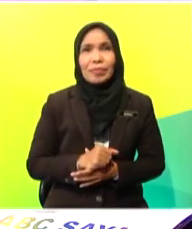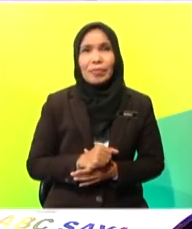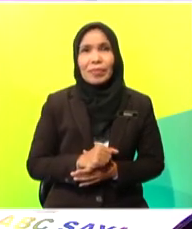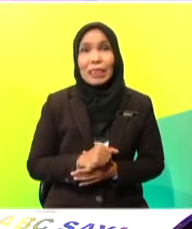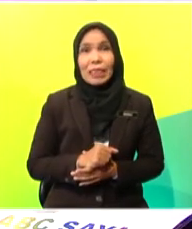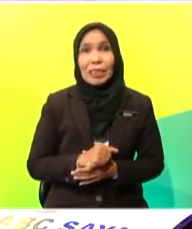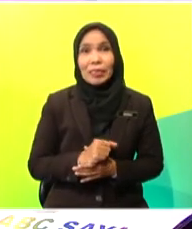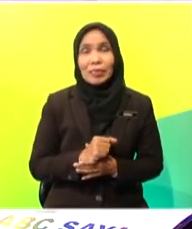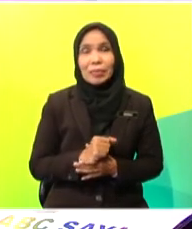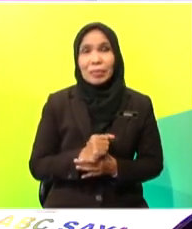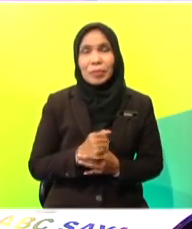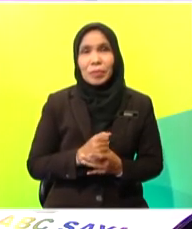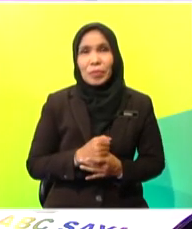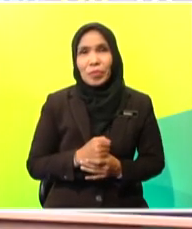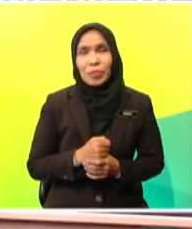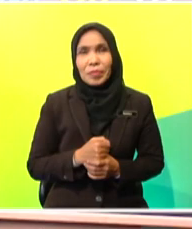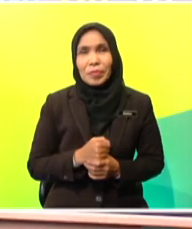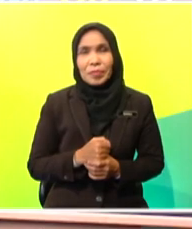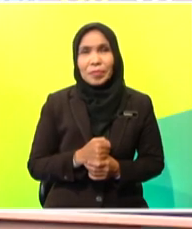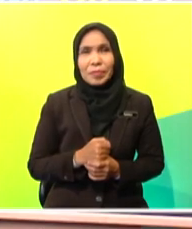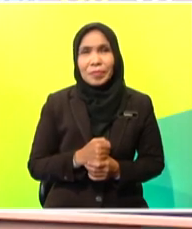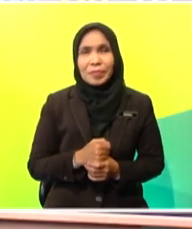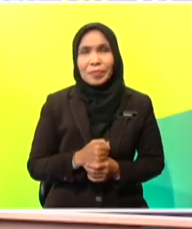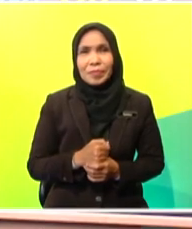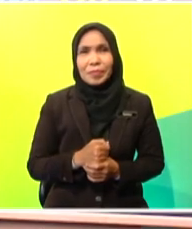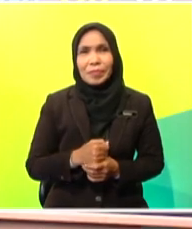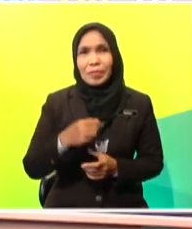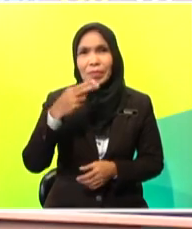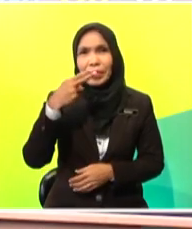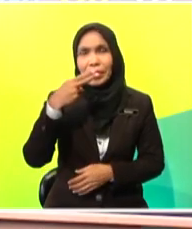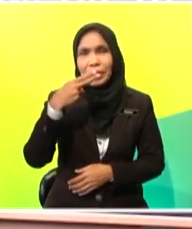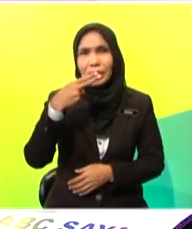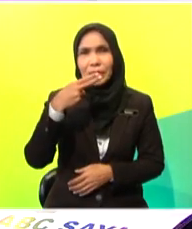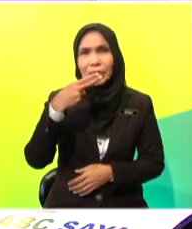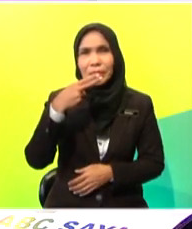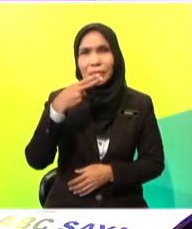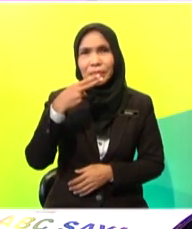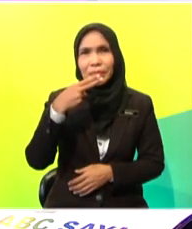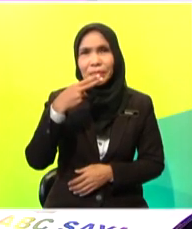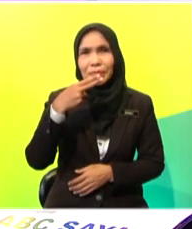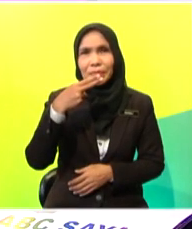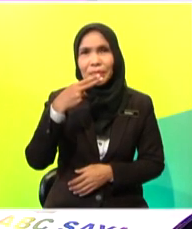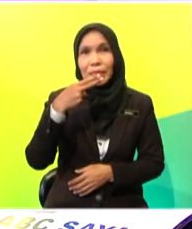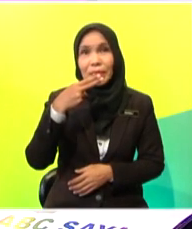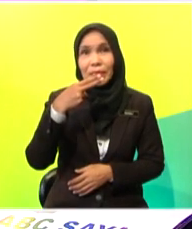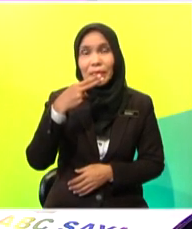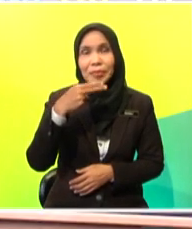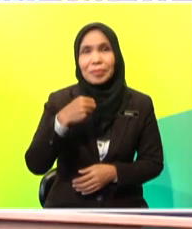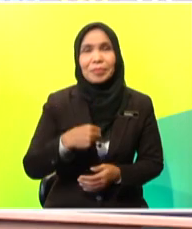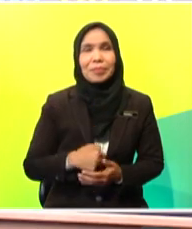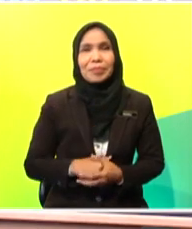sih keffiyeh get hey hey haha